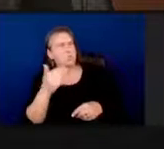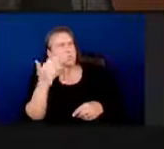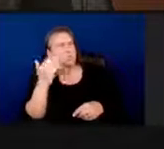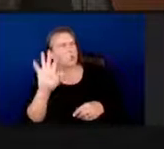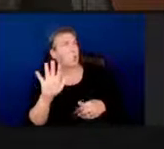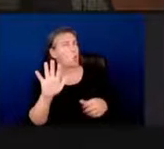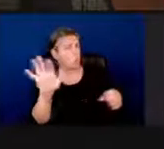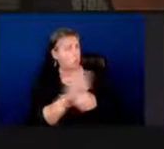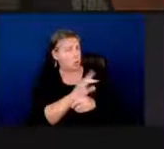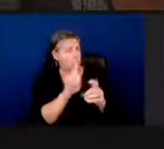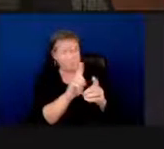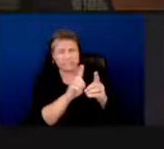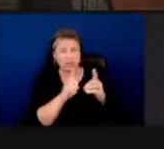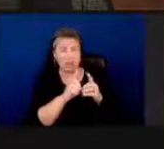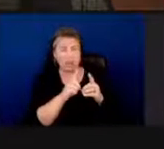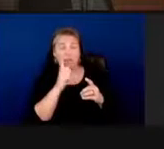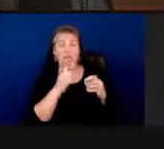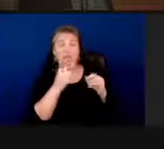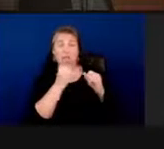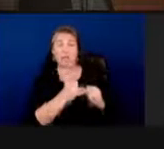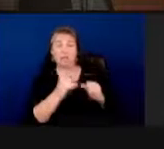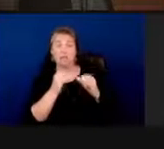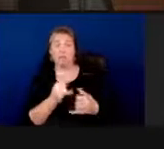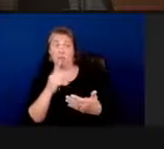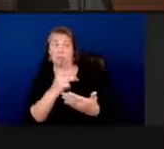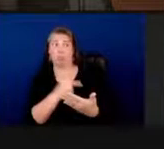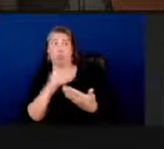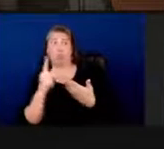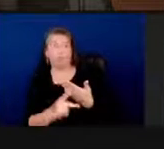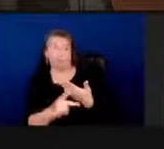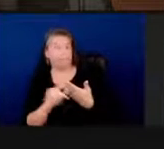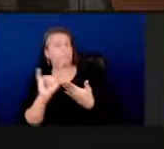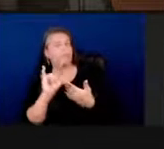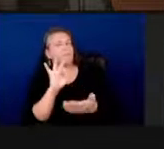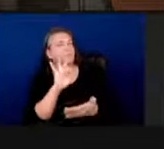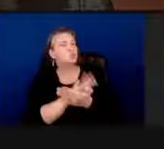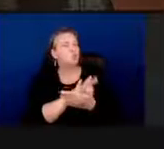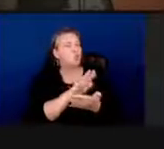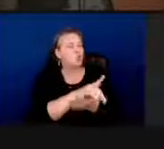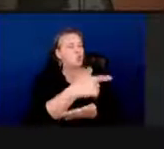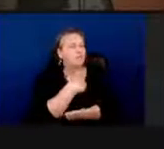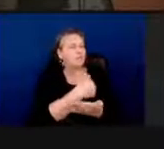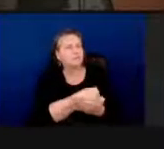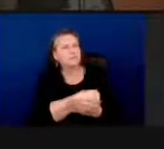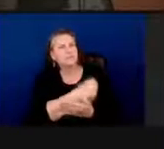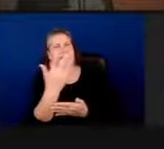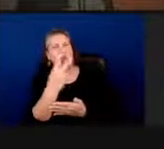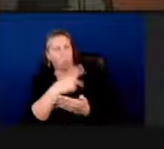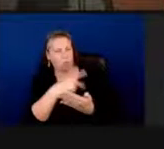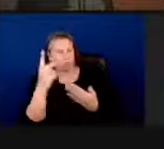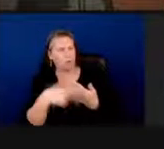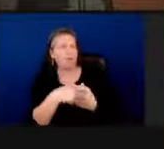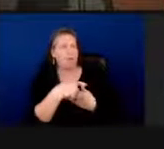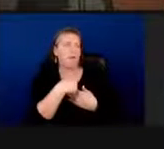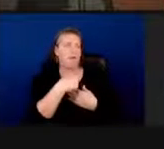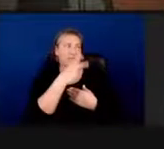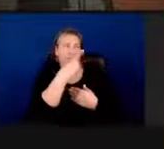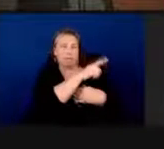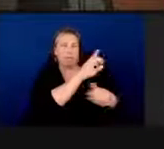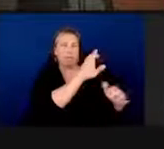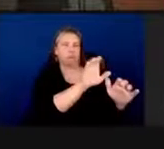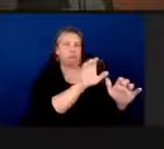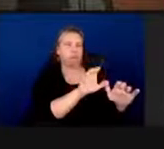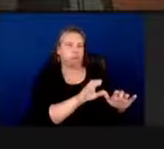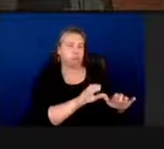مدارس خاصة وفردية. نعم، لكل مدرسة لديها برامج متعددة، أنا رأيت